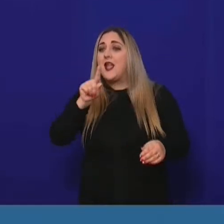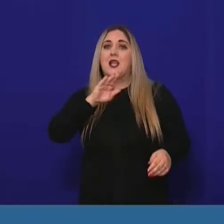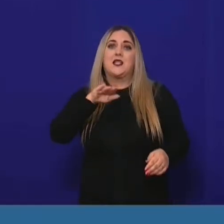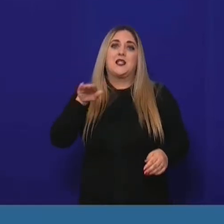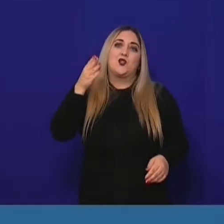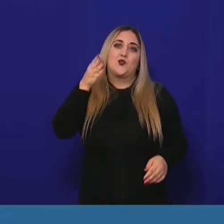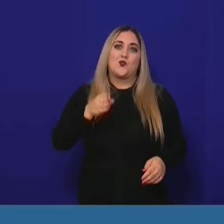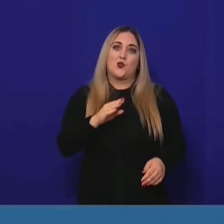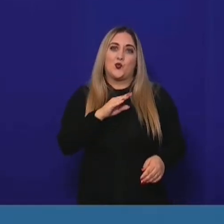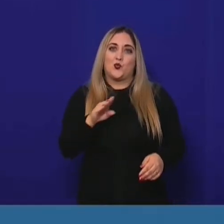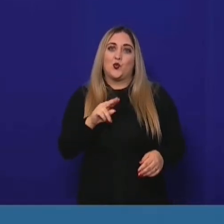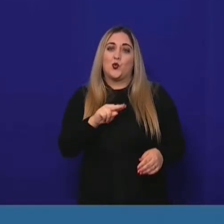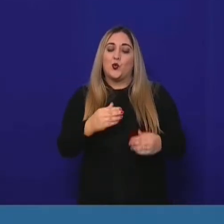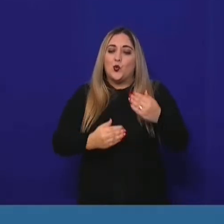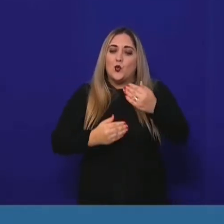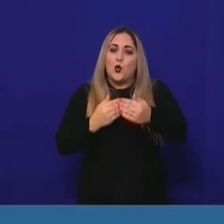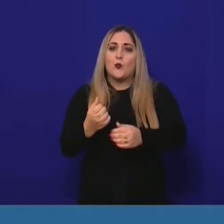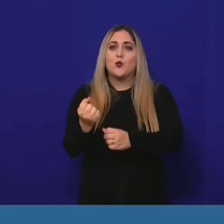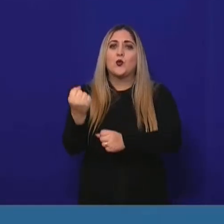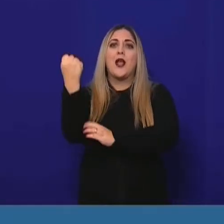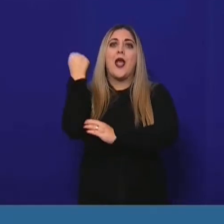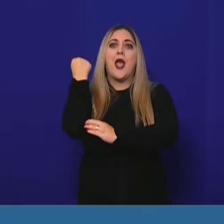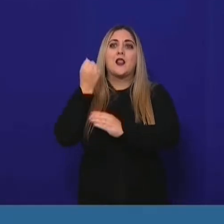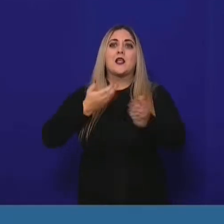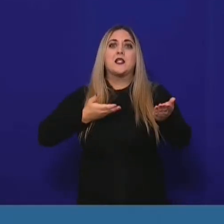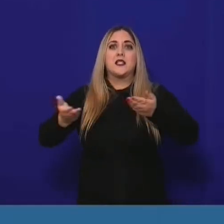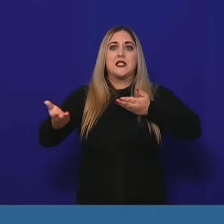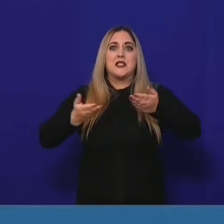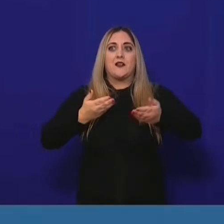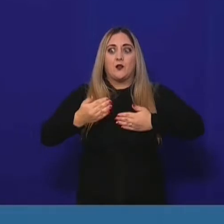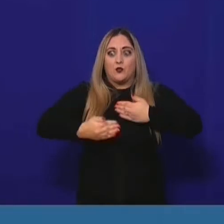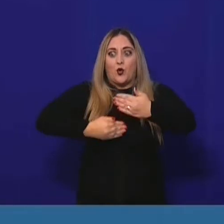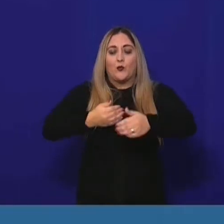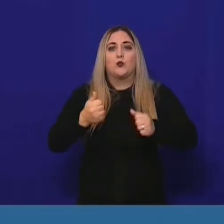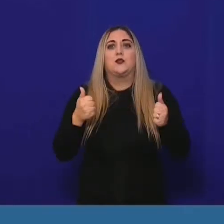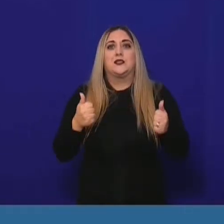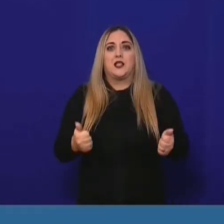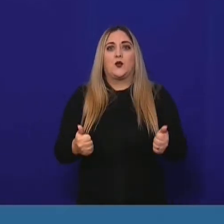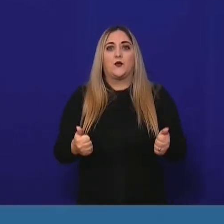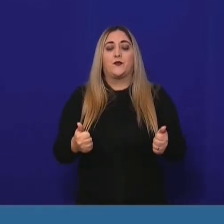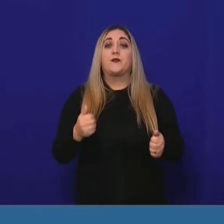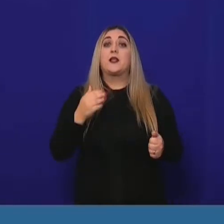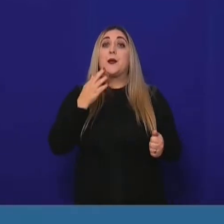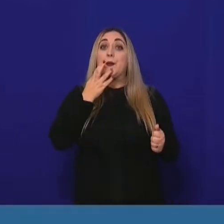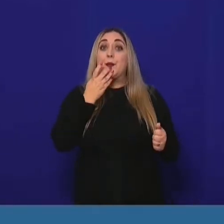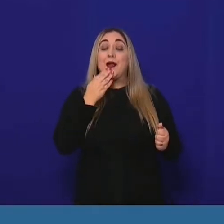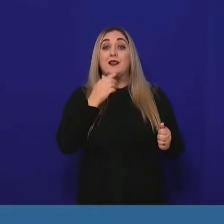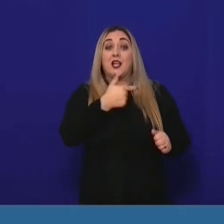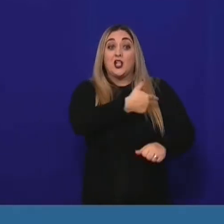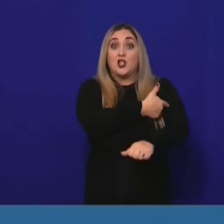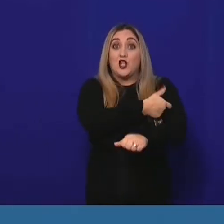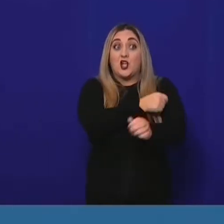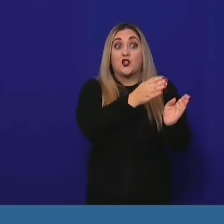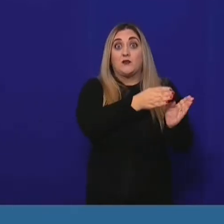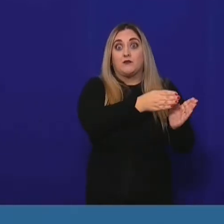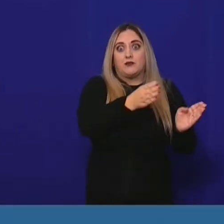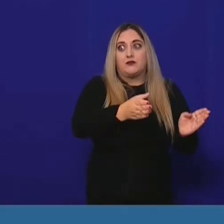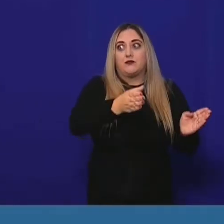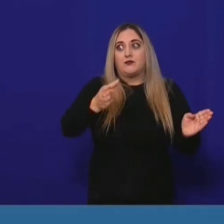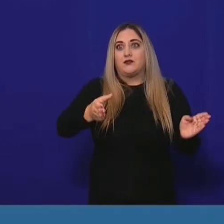anka biex aħna nkomplu nipproteġu s-sistema tas-saħħa eventwalment kif tibda tiġi rolled out ukoll il-popolazzjoni għaliex hemm